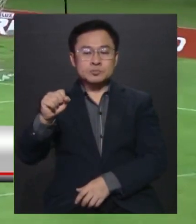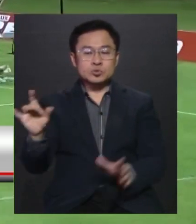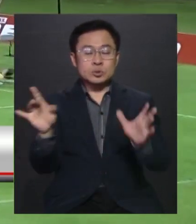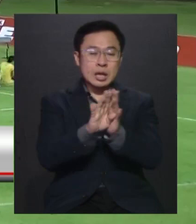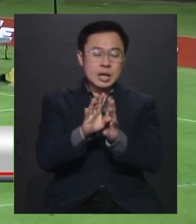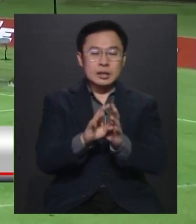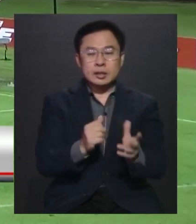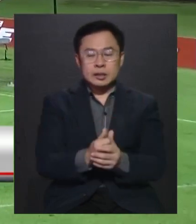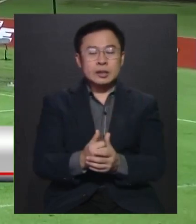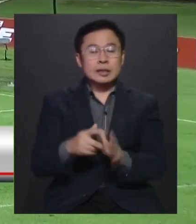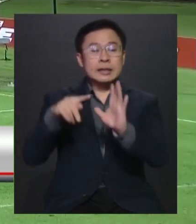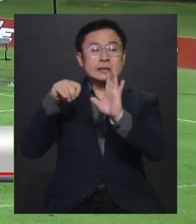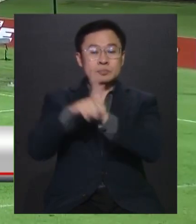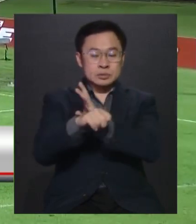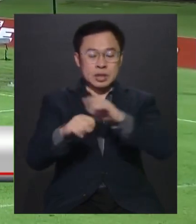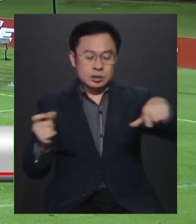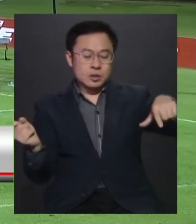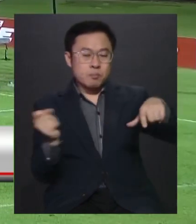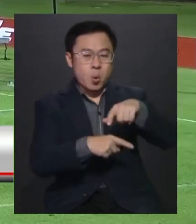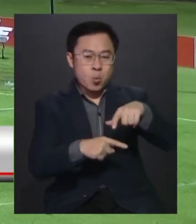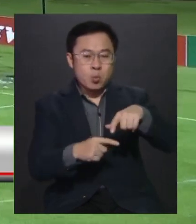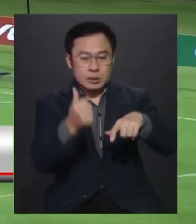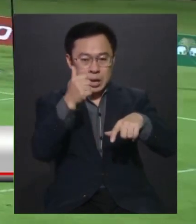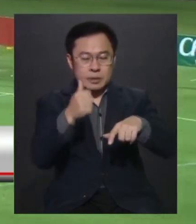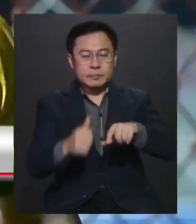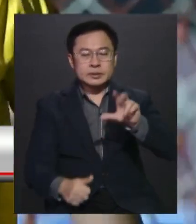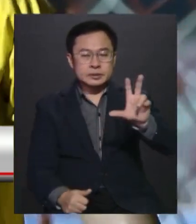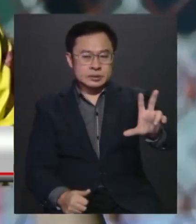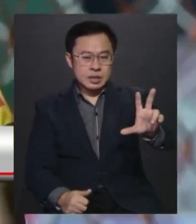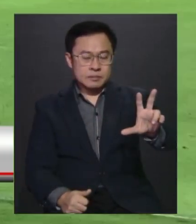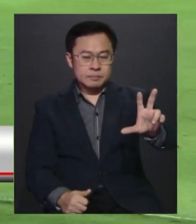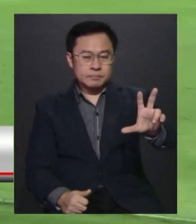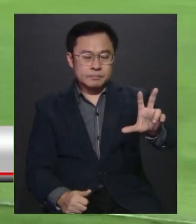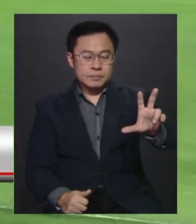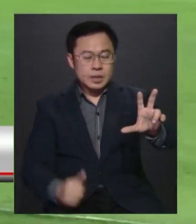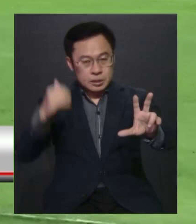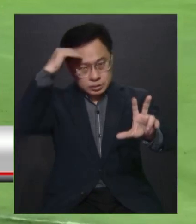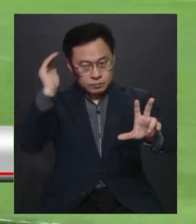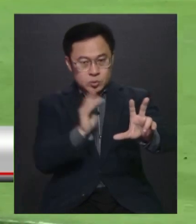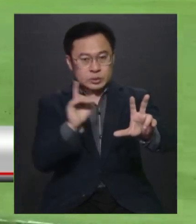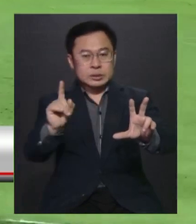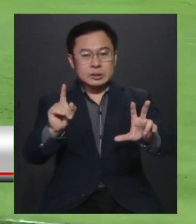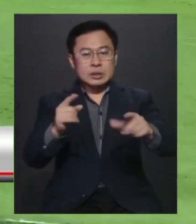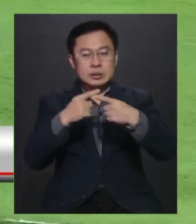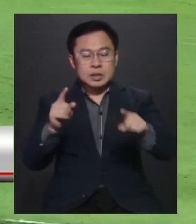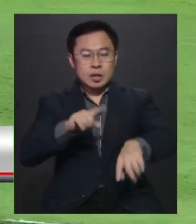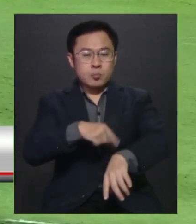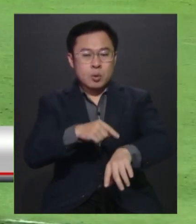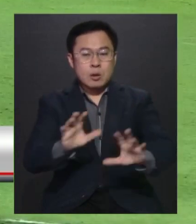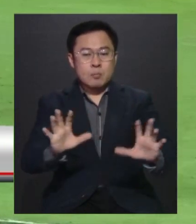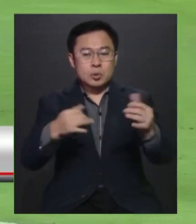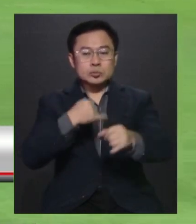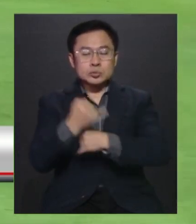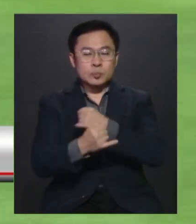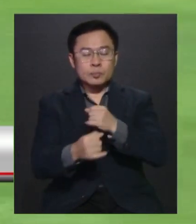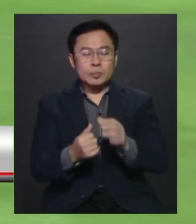ยครับจากการยิงของสันติภาพราชนิยมครับ 3-1 ครับคือเทโรช่วงท้ายก็เดินหน้าแลกเต็มที่ไงเพื่อจะตีเสมอแต่ว่าดูแล้ว